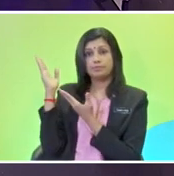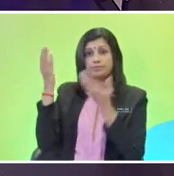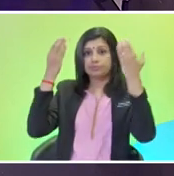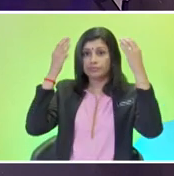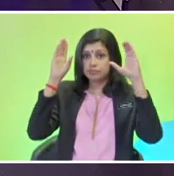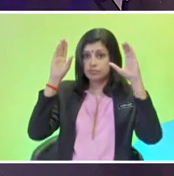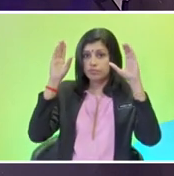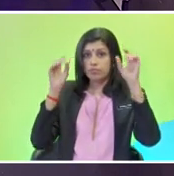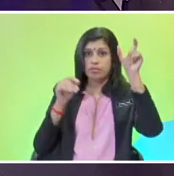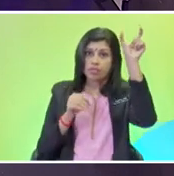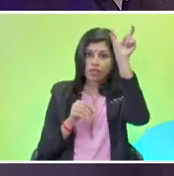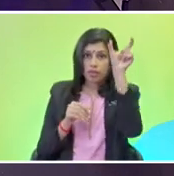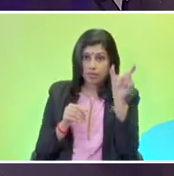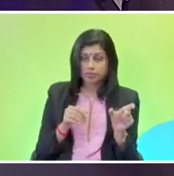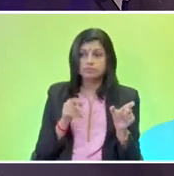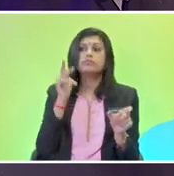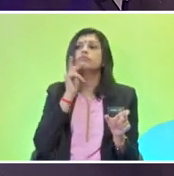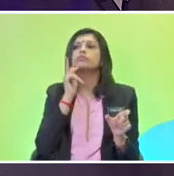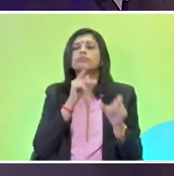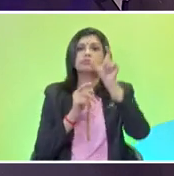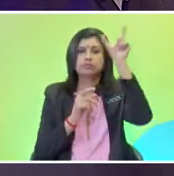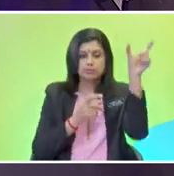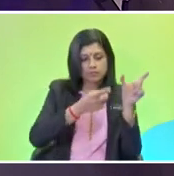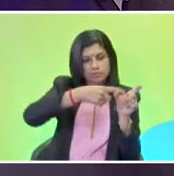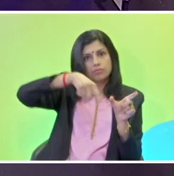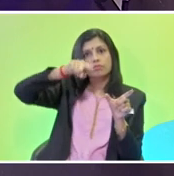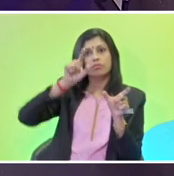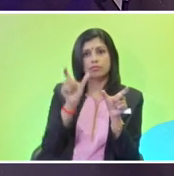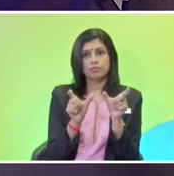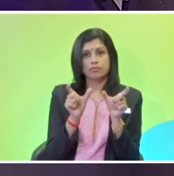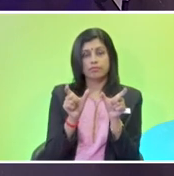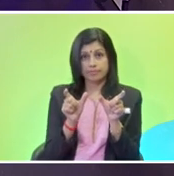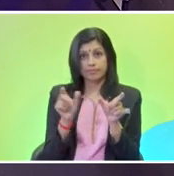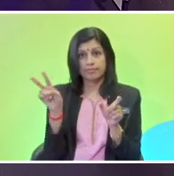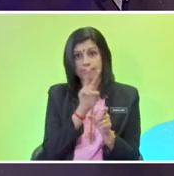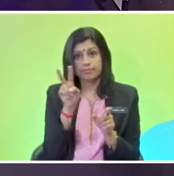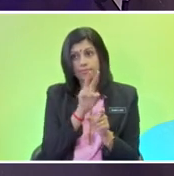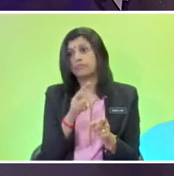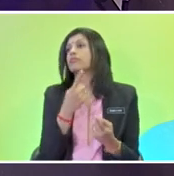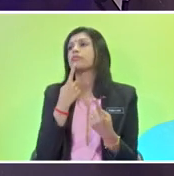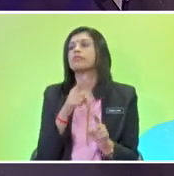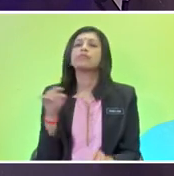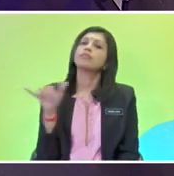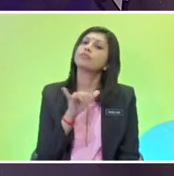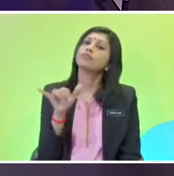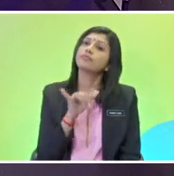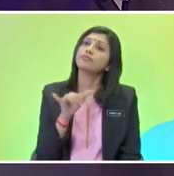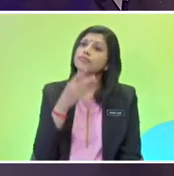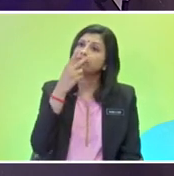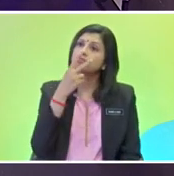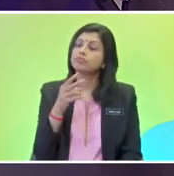punya penyelesaian kita ni. Macam mana adik-adik di dalam Google Meet dah siap ke? Dapat tak jawapan yang sama?